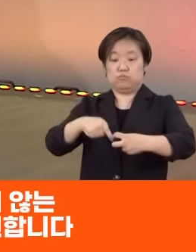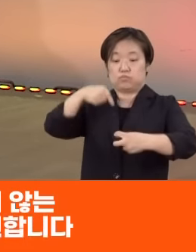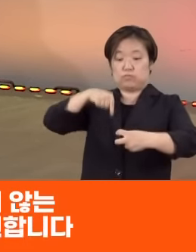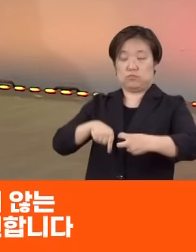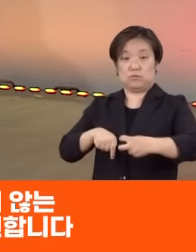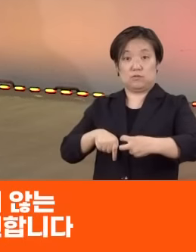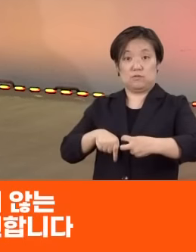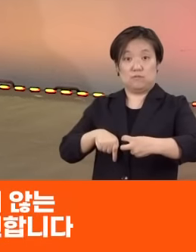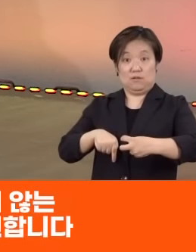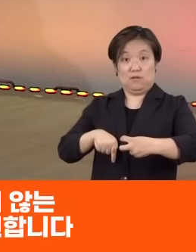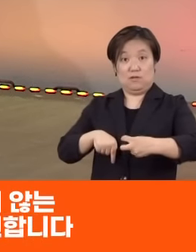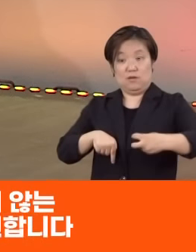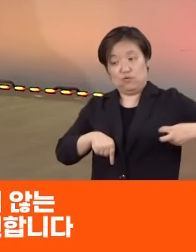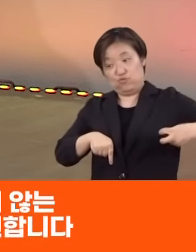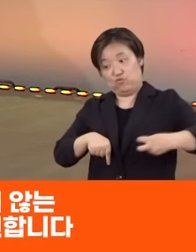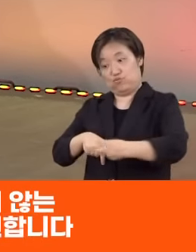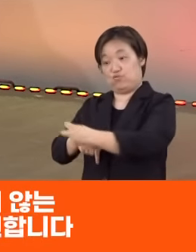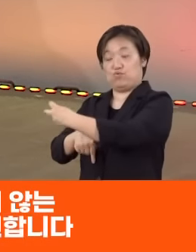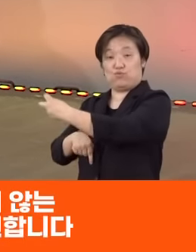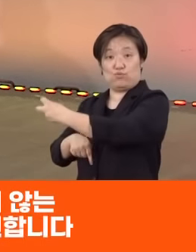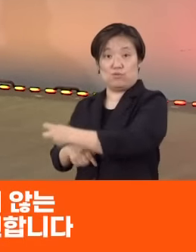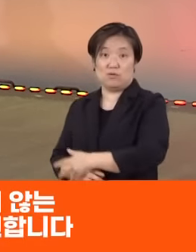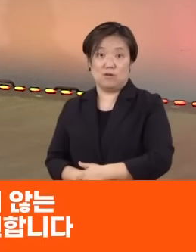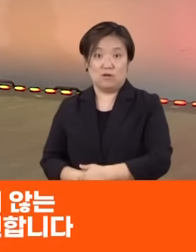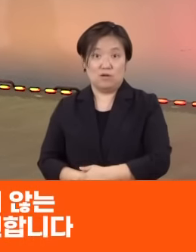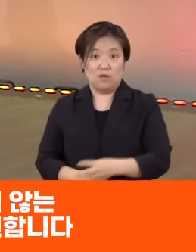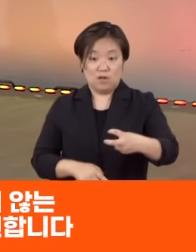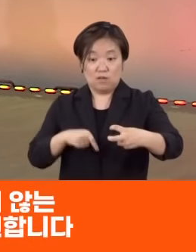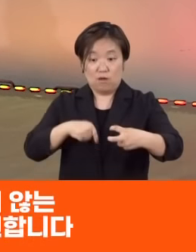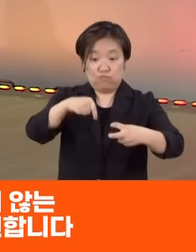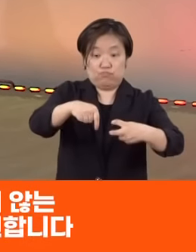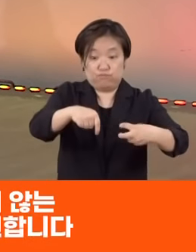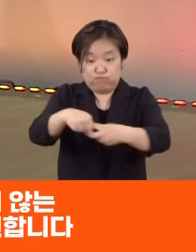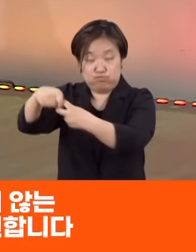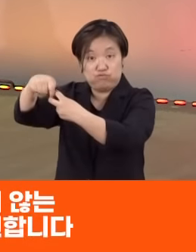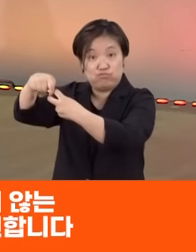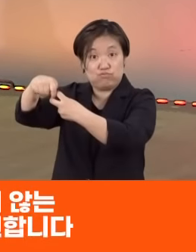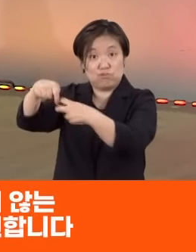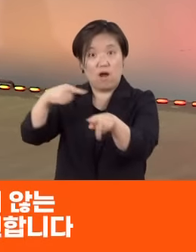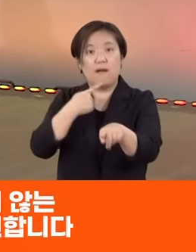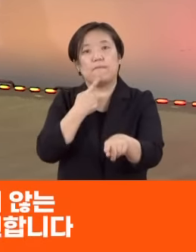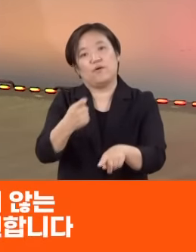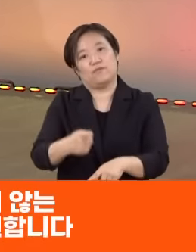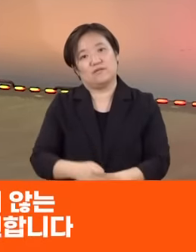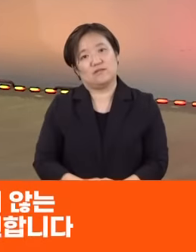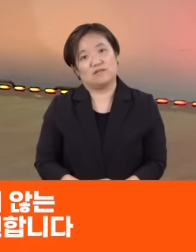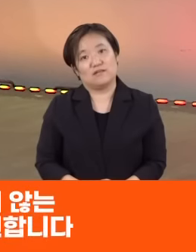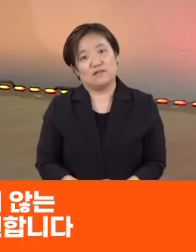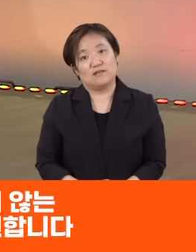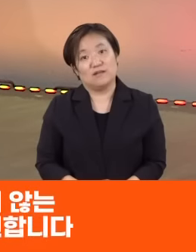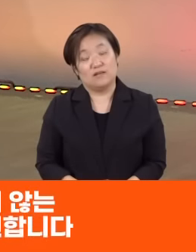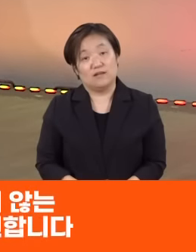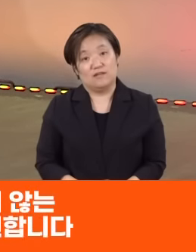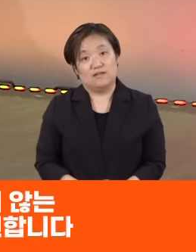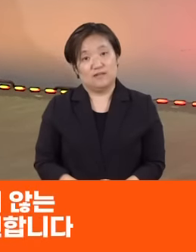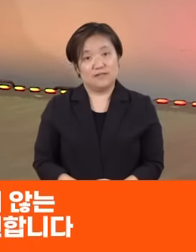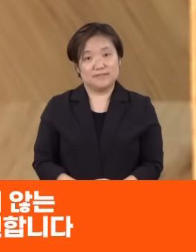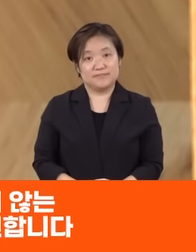스쳐 지나갔다 하마트면 정말 위험할 뻔한 상황이었다 이제 이런